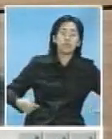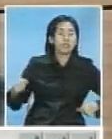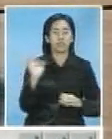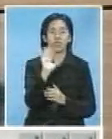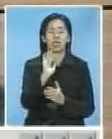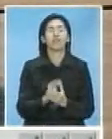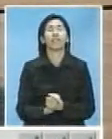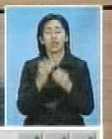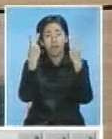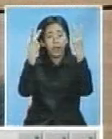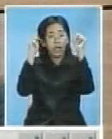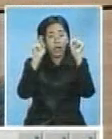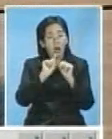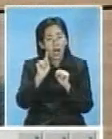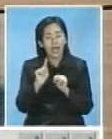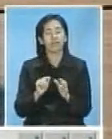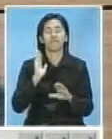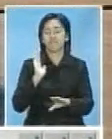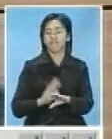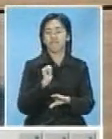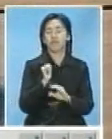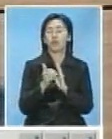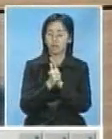เป็นนายกท่านมาด้วยความสามาร